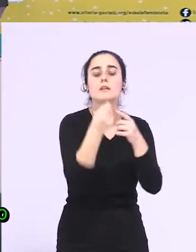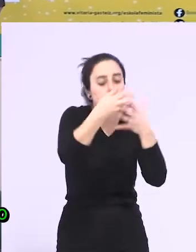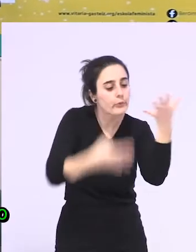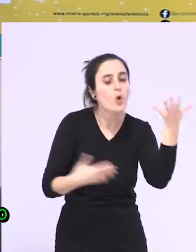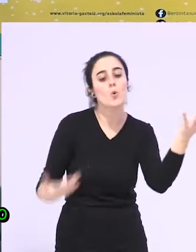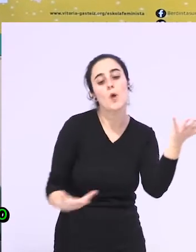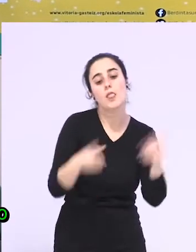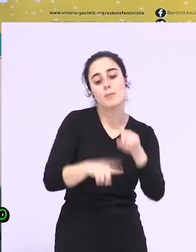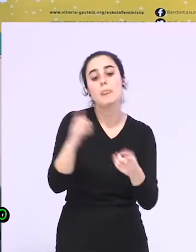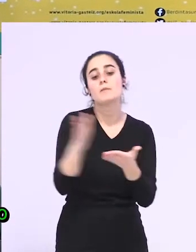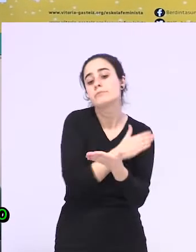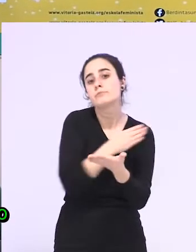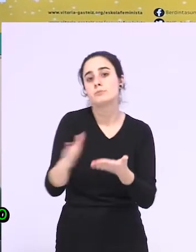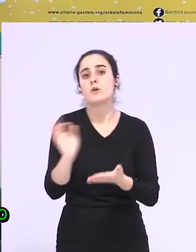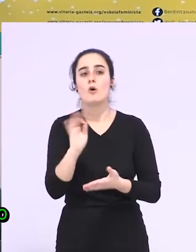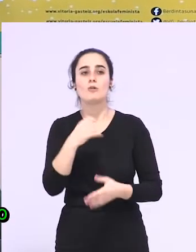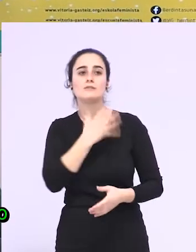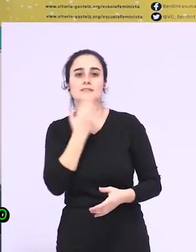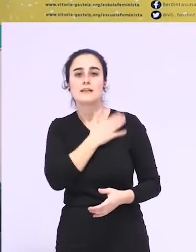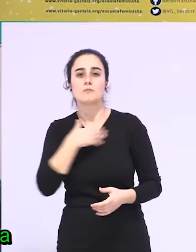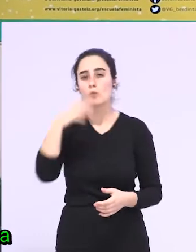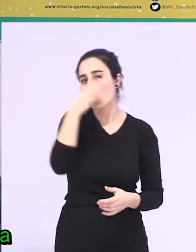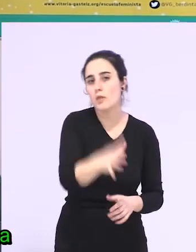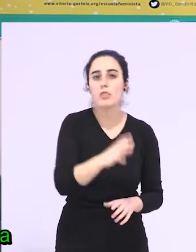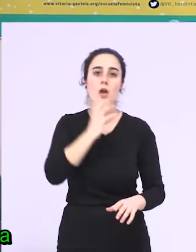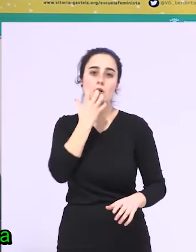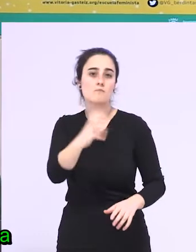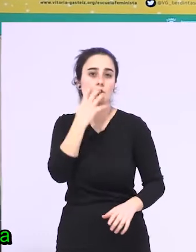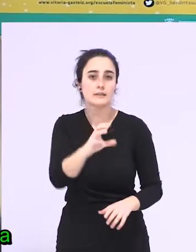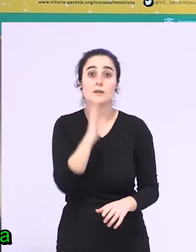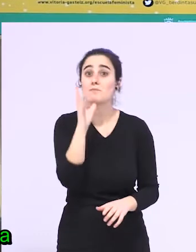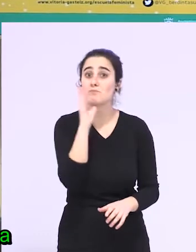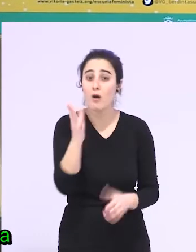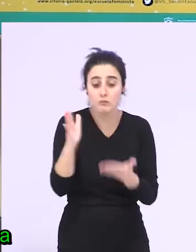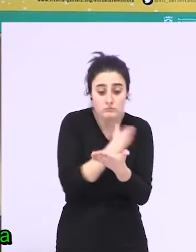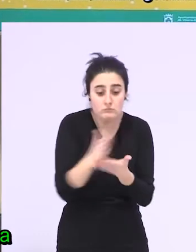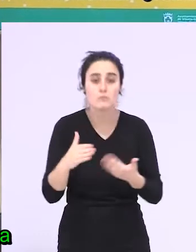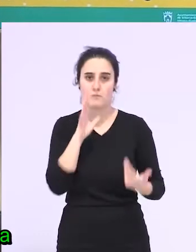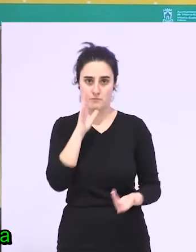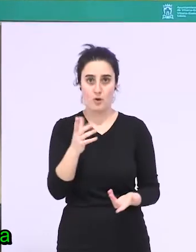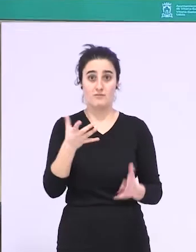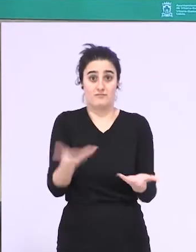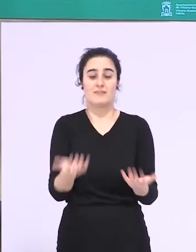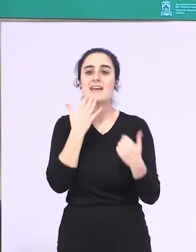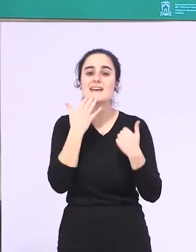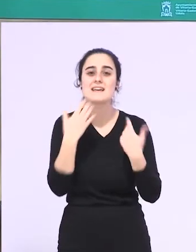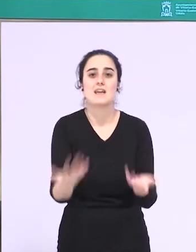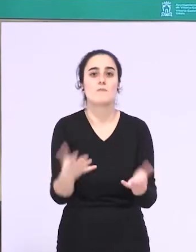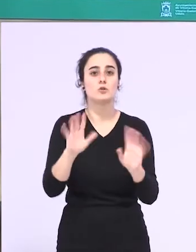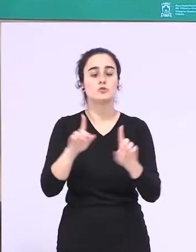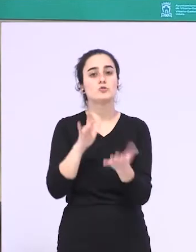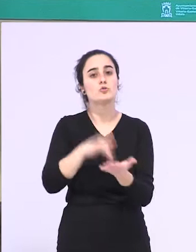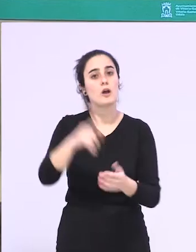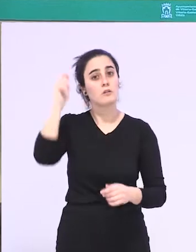Zerren arabera implikatzen garen gehiago salatzerakoan edo ez, ez? Eta kasu honetan, hartzen dut adibide bezala Iruñeko kasua izan zalako alde